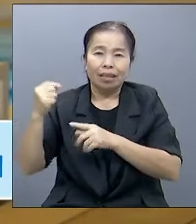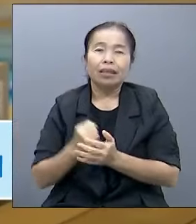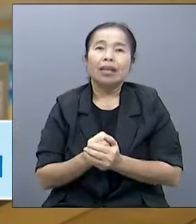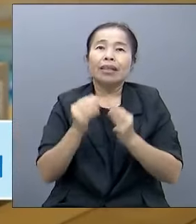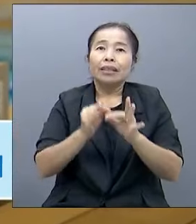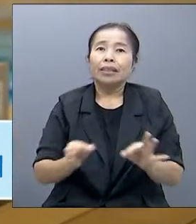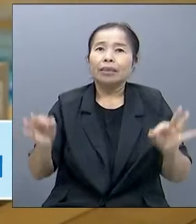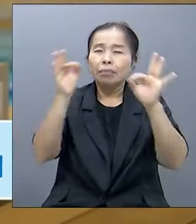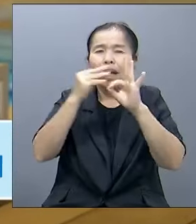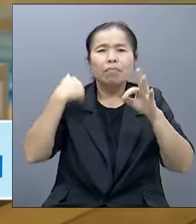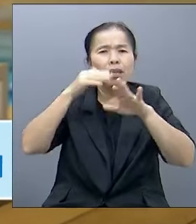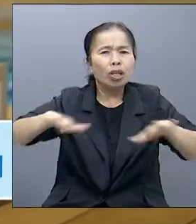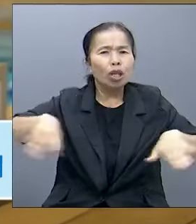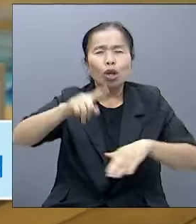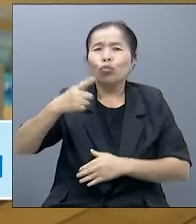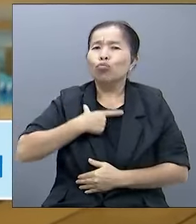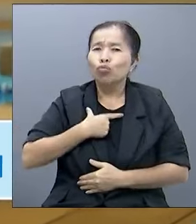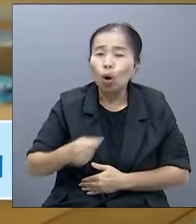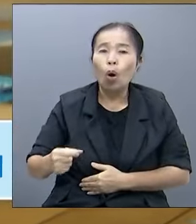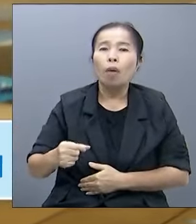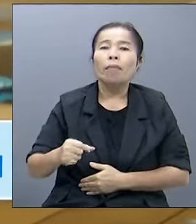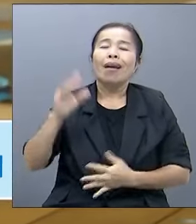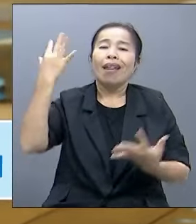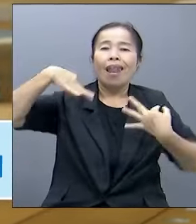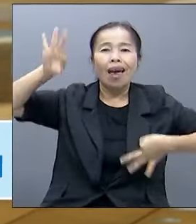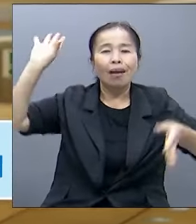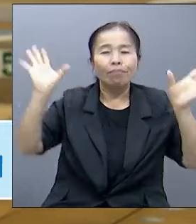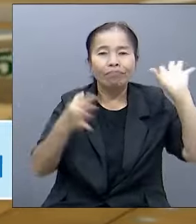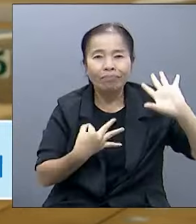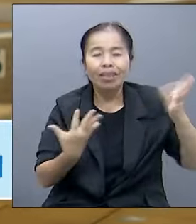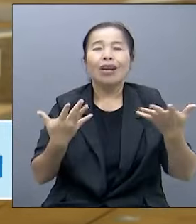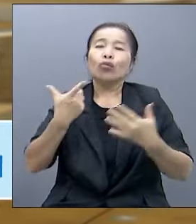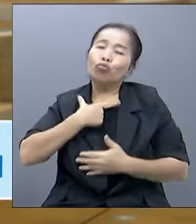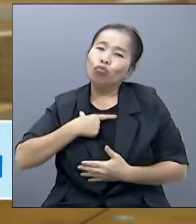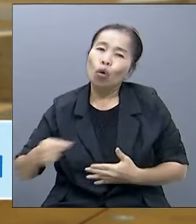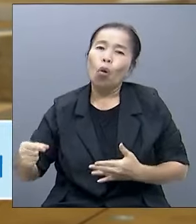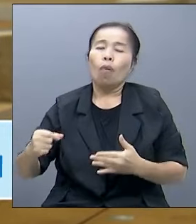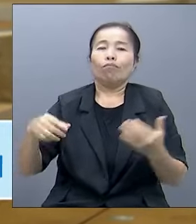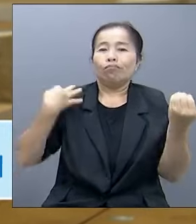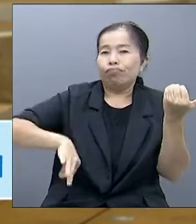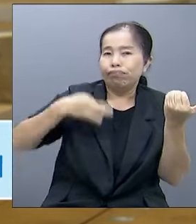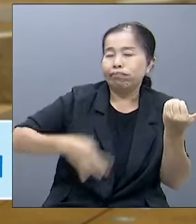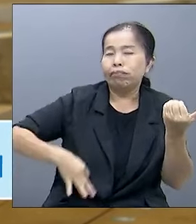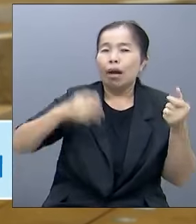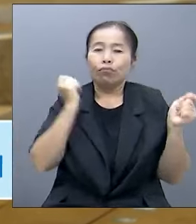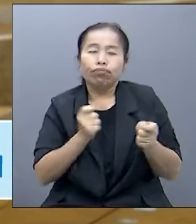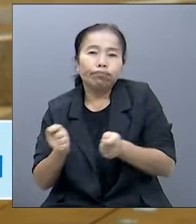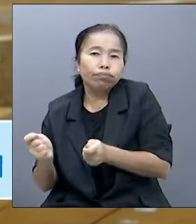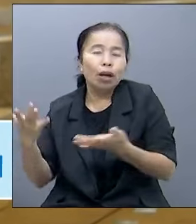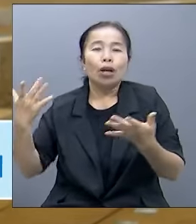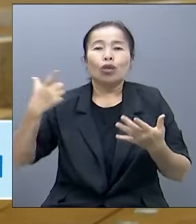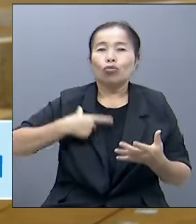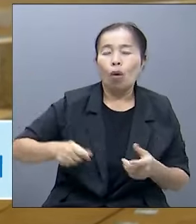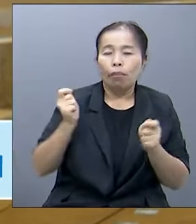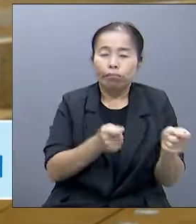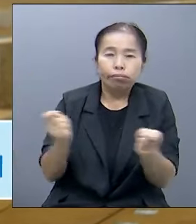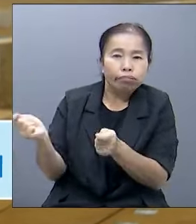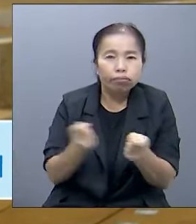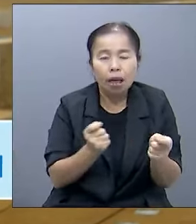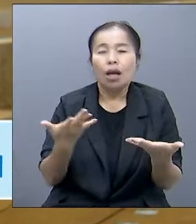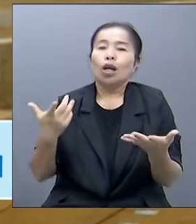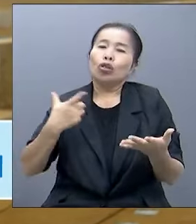มีเด็กหลายคนชอบนาฏศิลป์รำไทยหรือชอบดนตรีสากลชอบดนตรีไทยชอบกีฬา